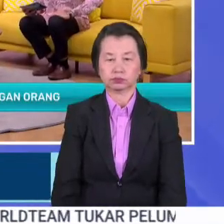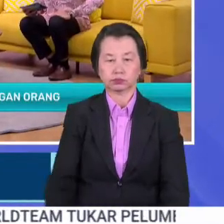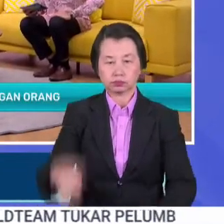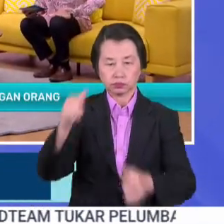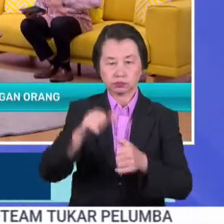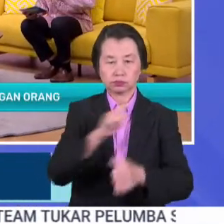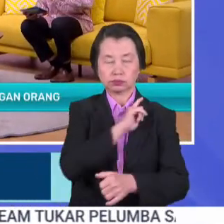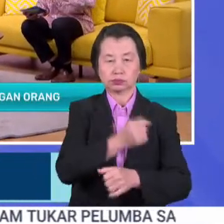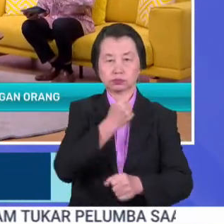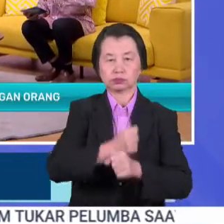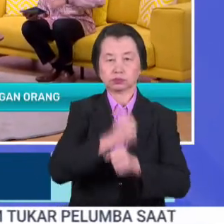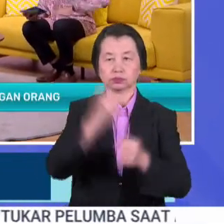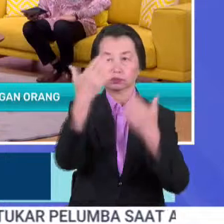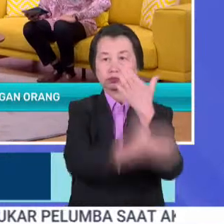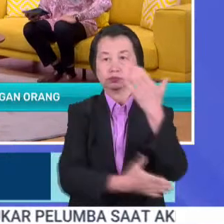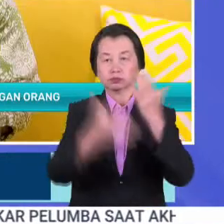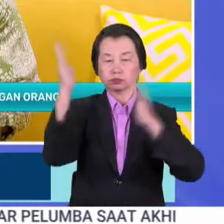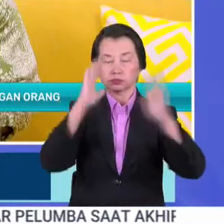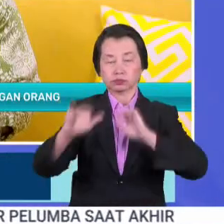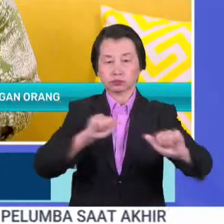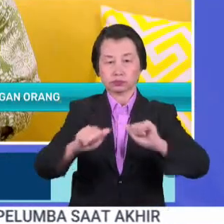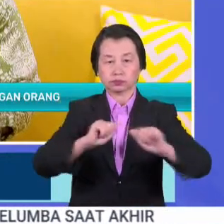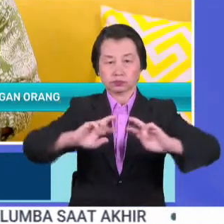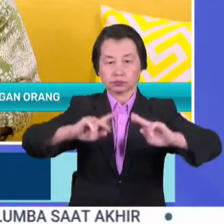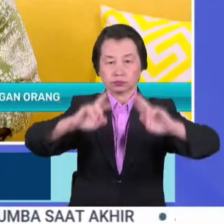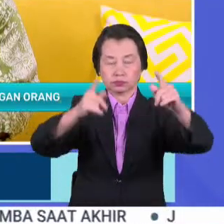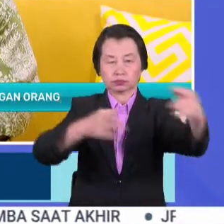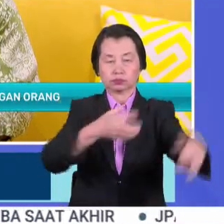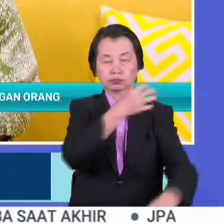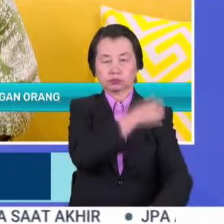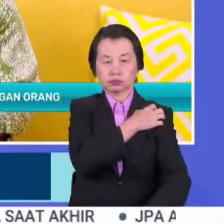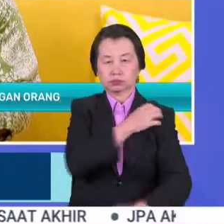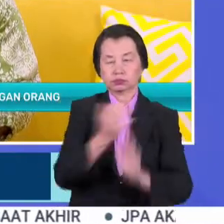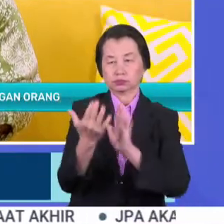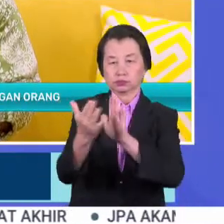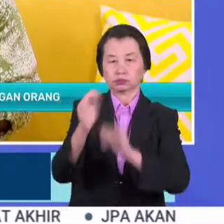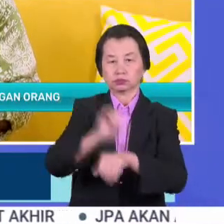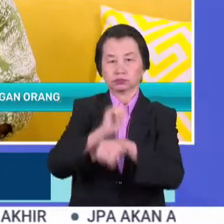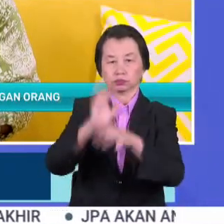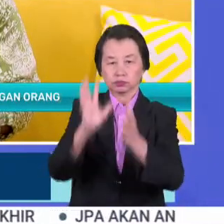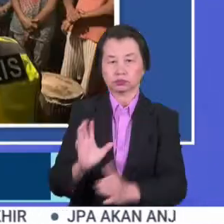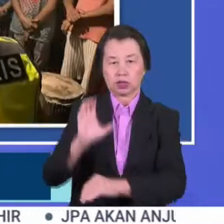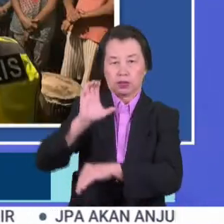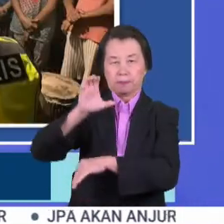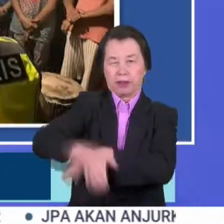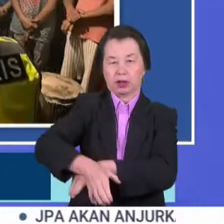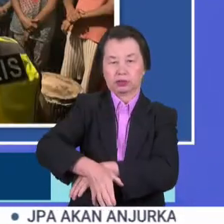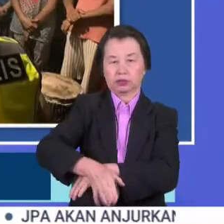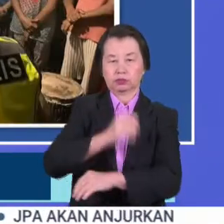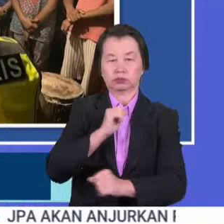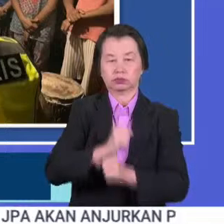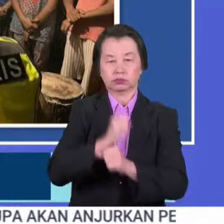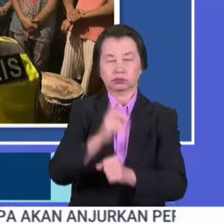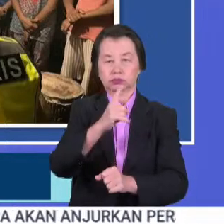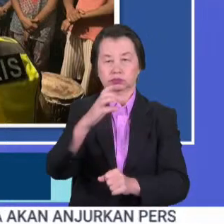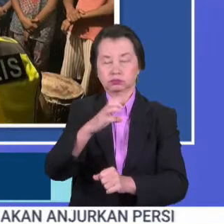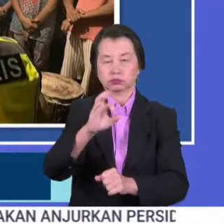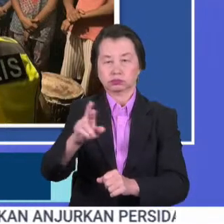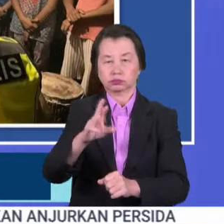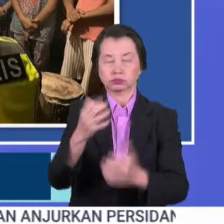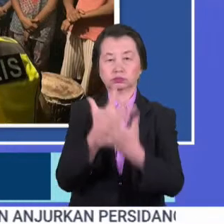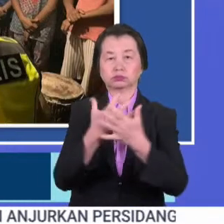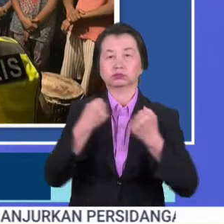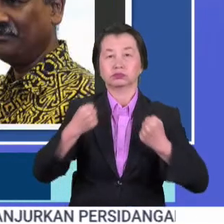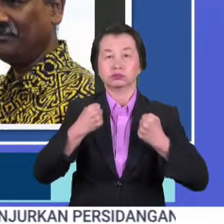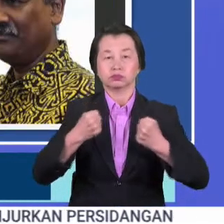Jabatan Tenaga Kerja Semenanjung Malaysia giat mempertingkatkan penguatkuasaan terhadap isu buruh paksa. Denda RM100,000 dan penjara